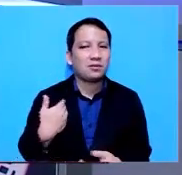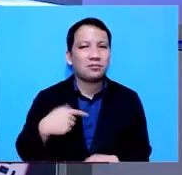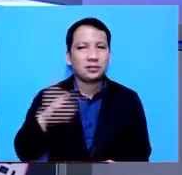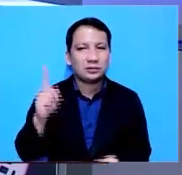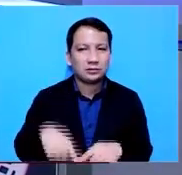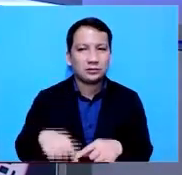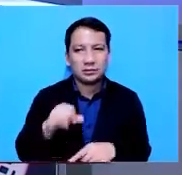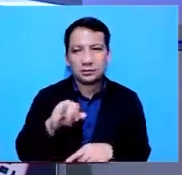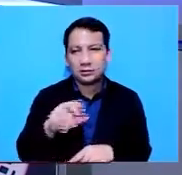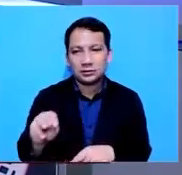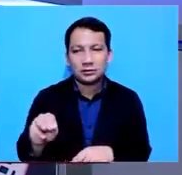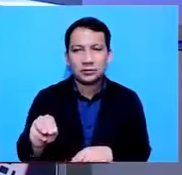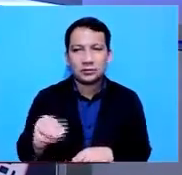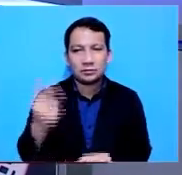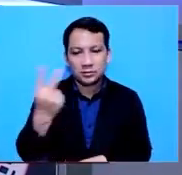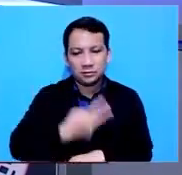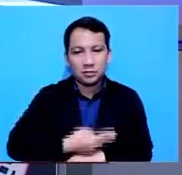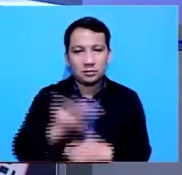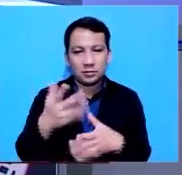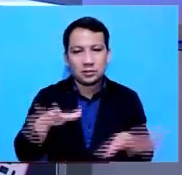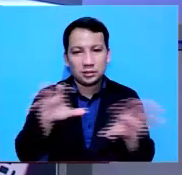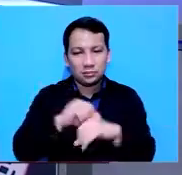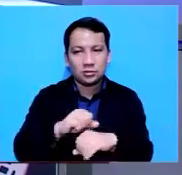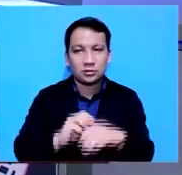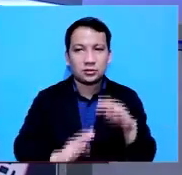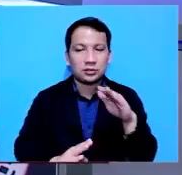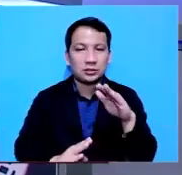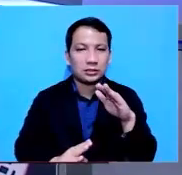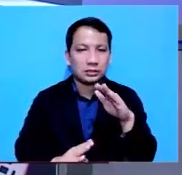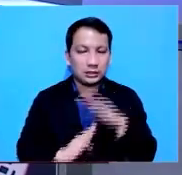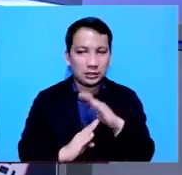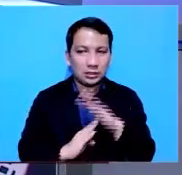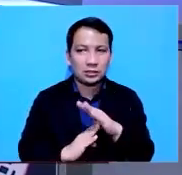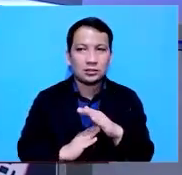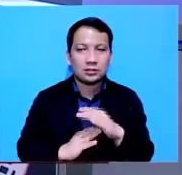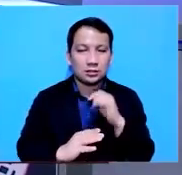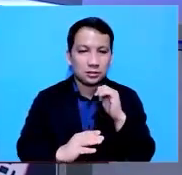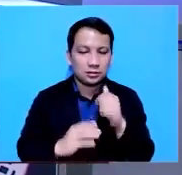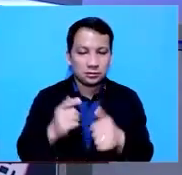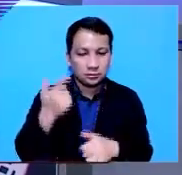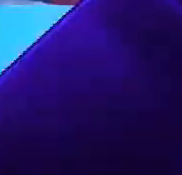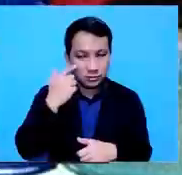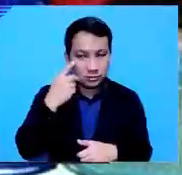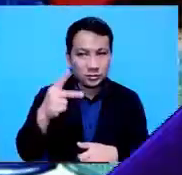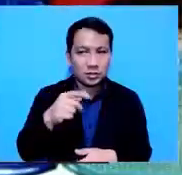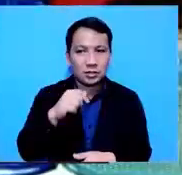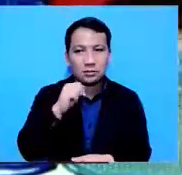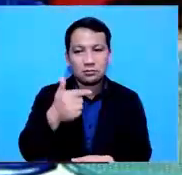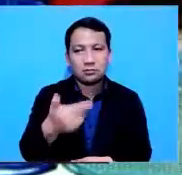SIM dalawang araw bago ang deadline. Nasa frontline ng balitang yan, si Gerard de la Peña.